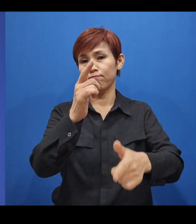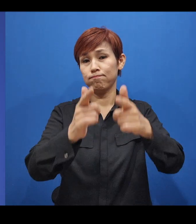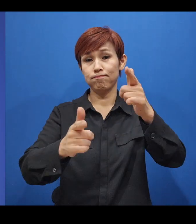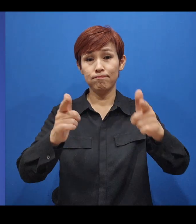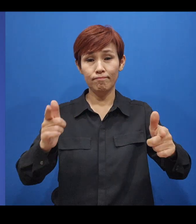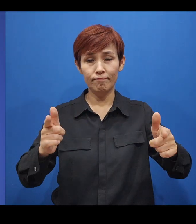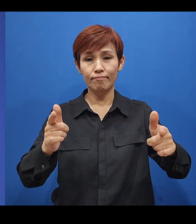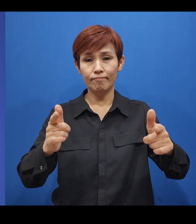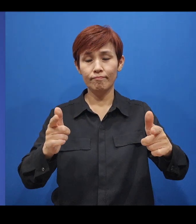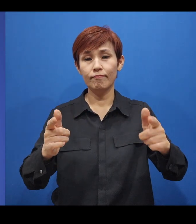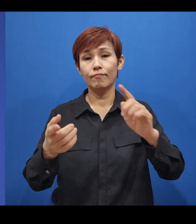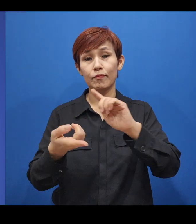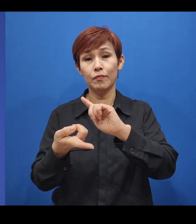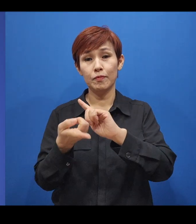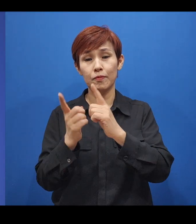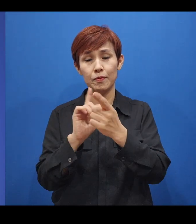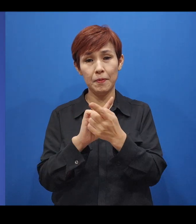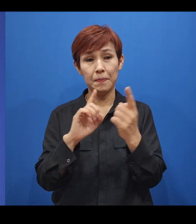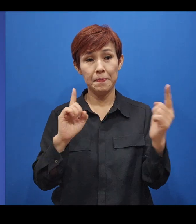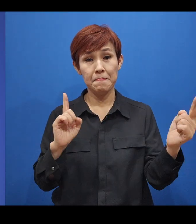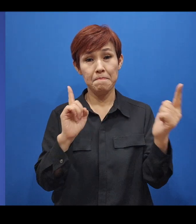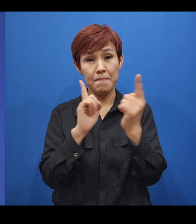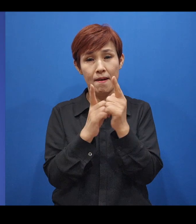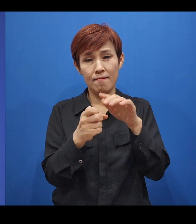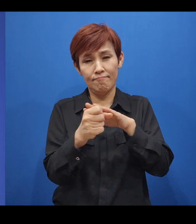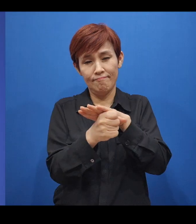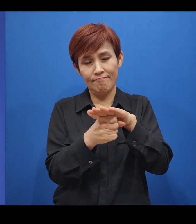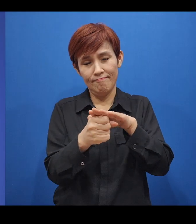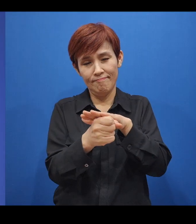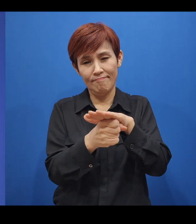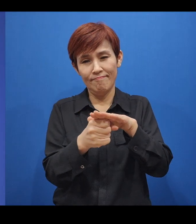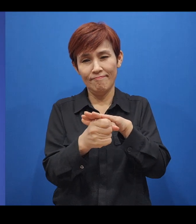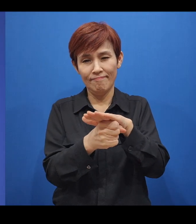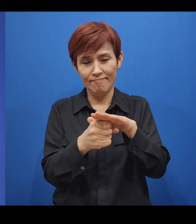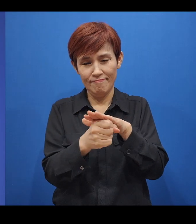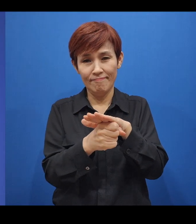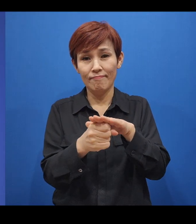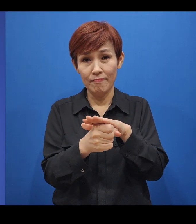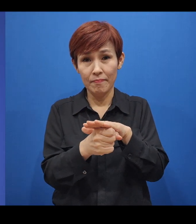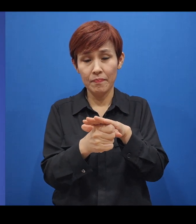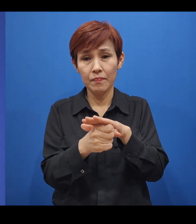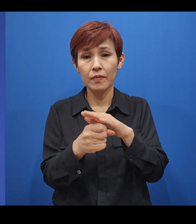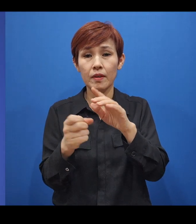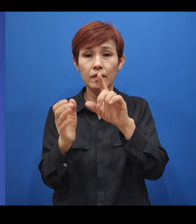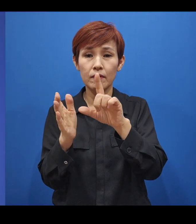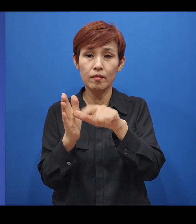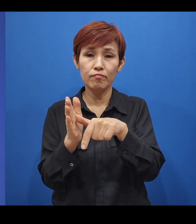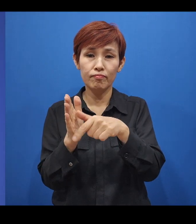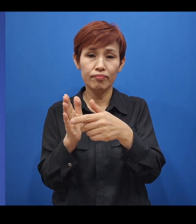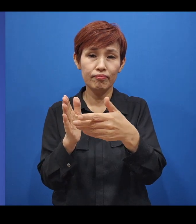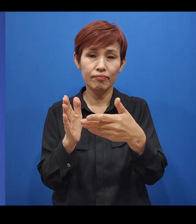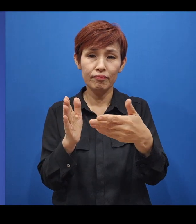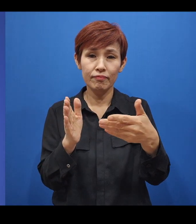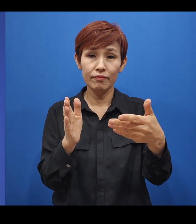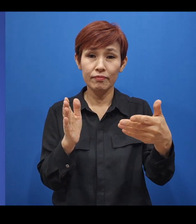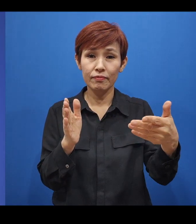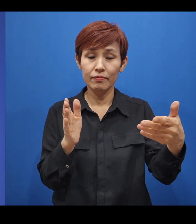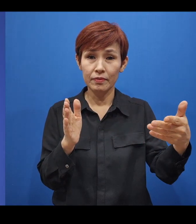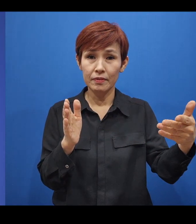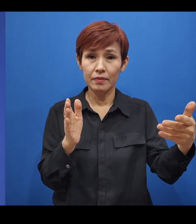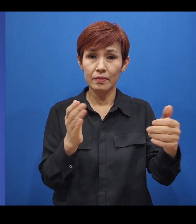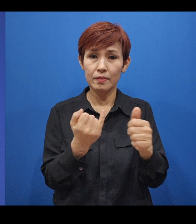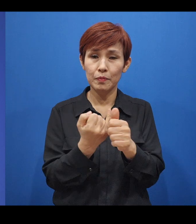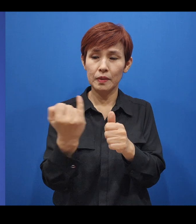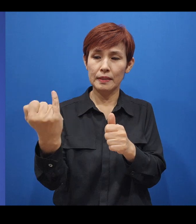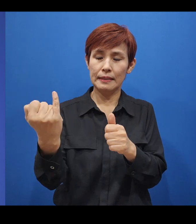한 몸을 이루는 정말 뜨거운 사랑을 했습니다. 그런데 시간이 지나니까 아내가